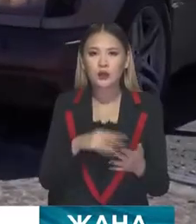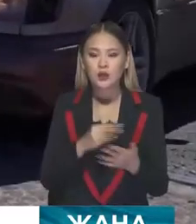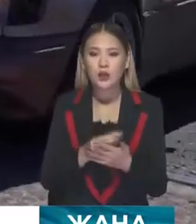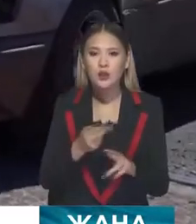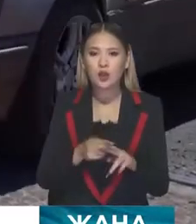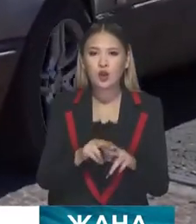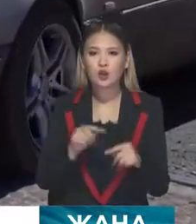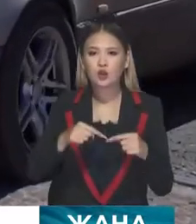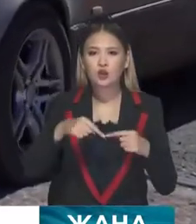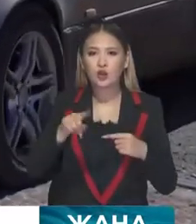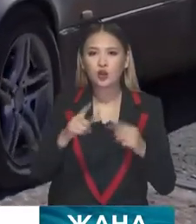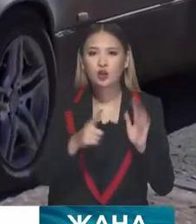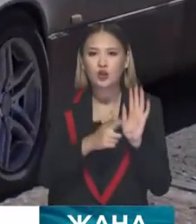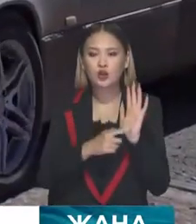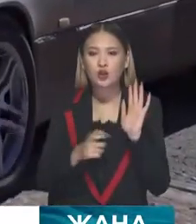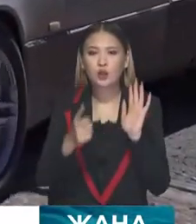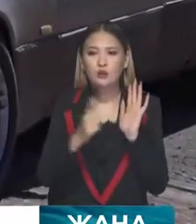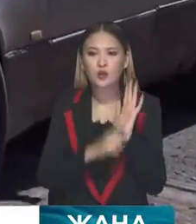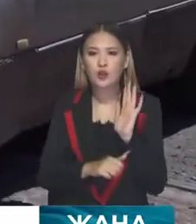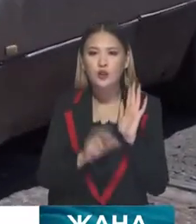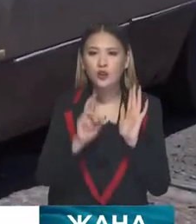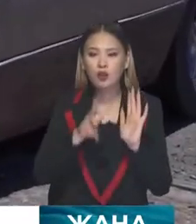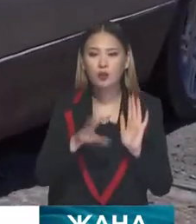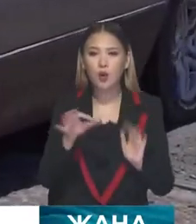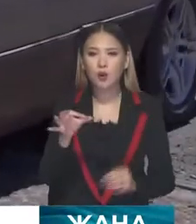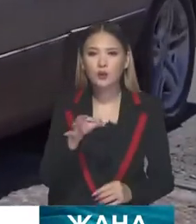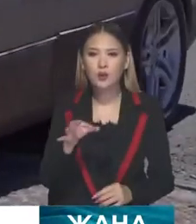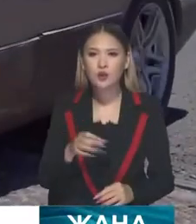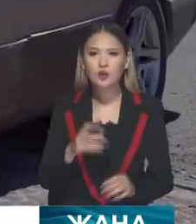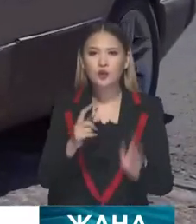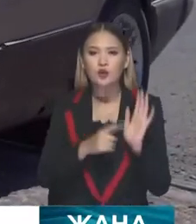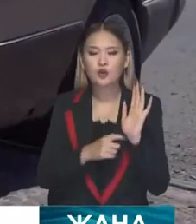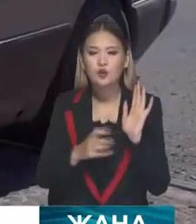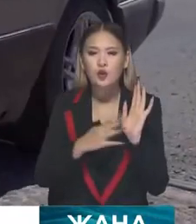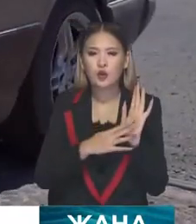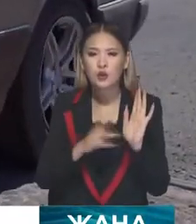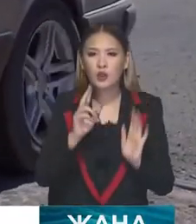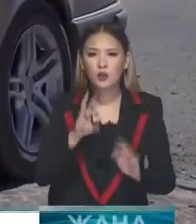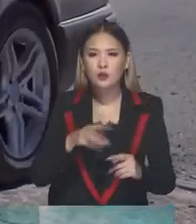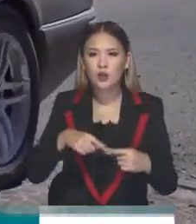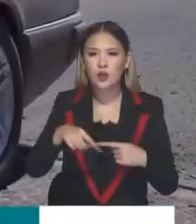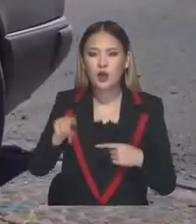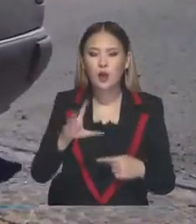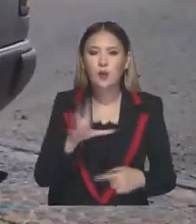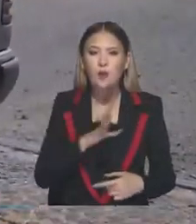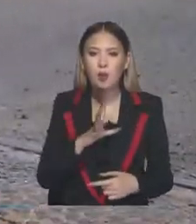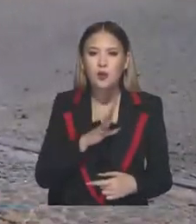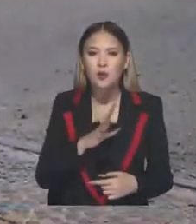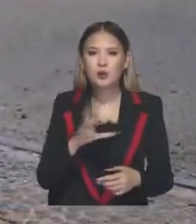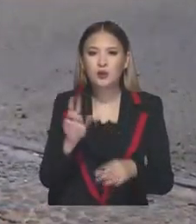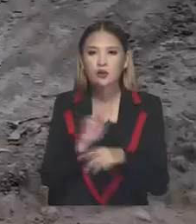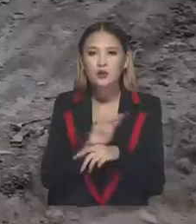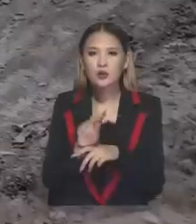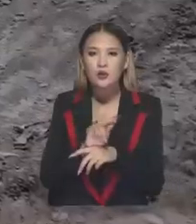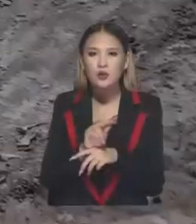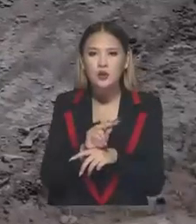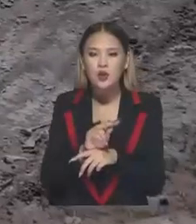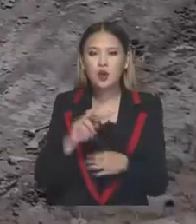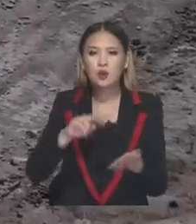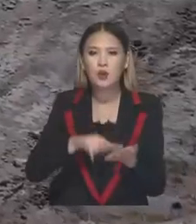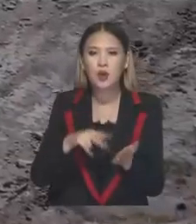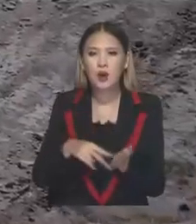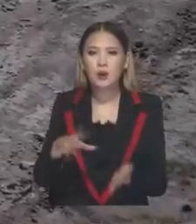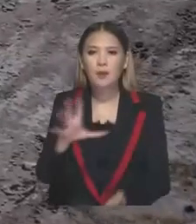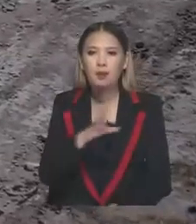бөлек ұзындығы 760 шақырым облыстық және 109 шақырым аудандық маңыздағы жолдарға жөндеу жүргізу жоспарланған